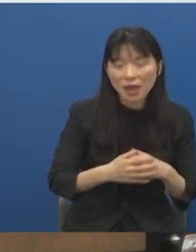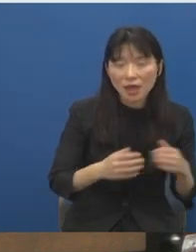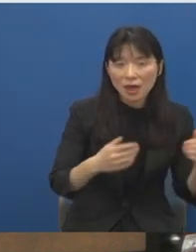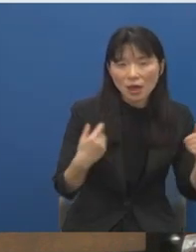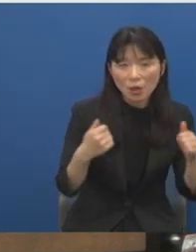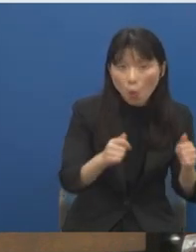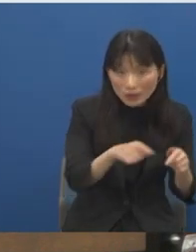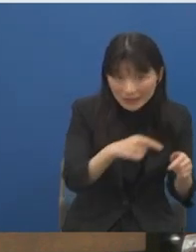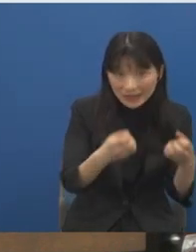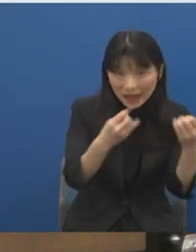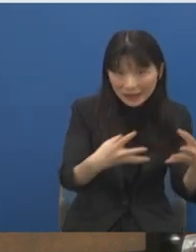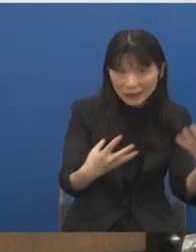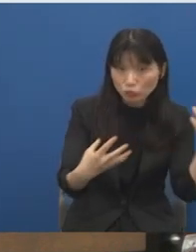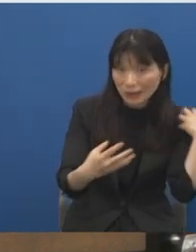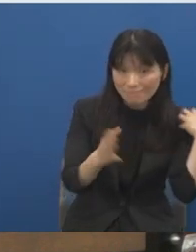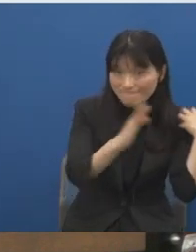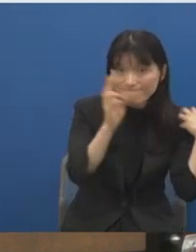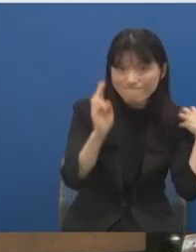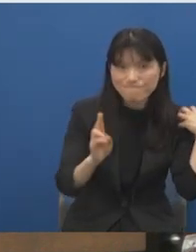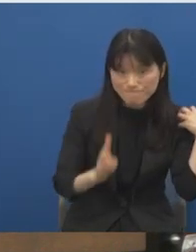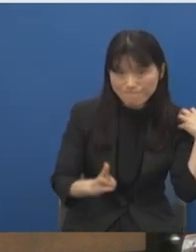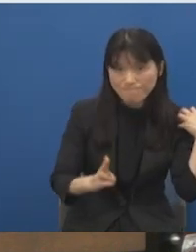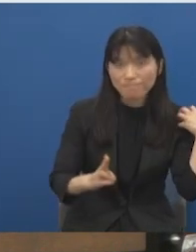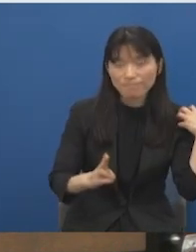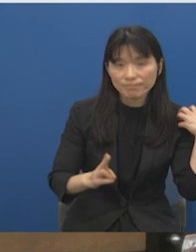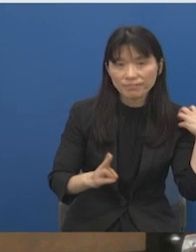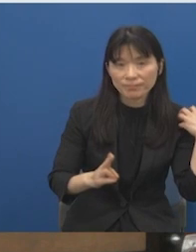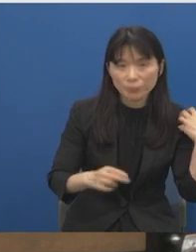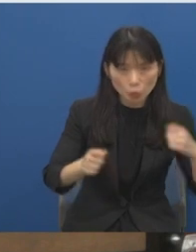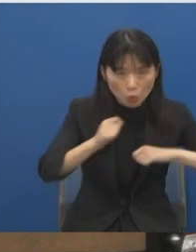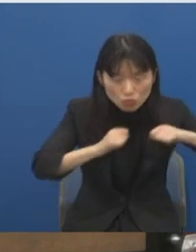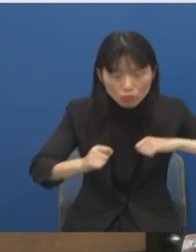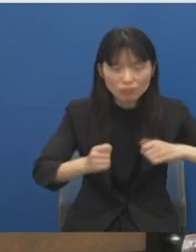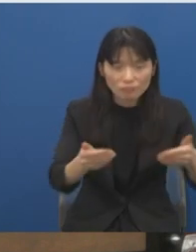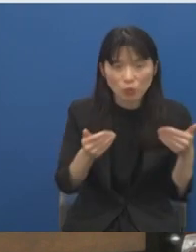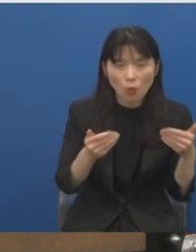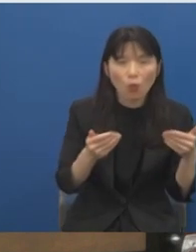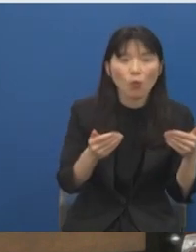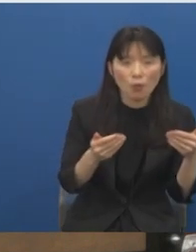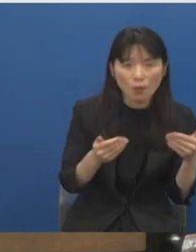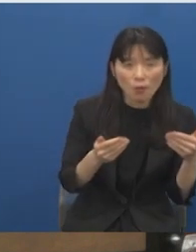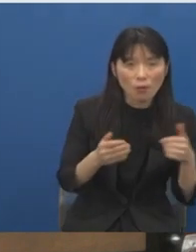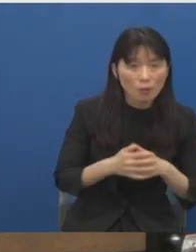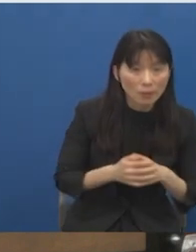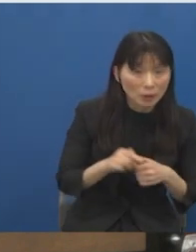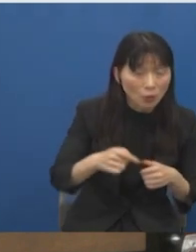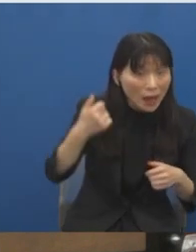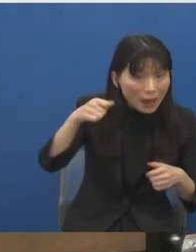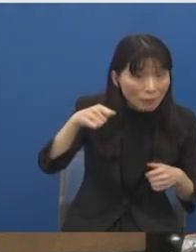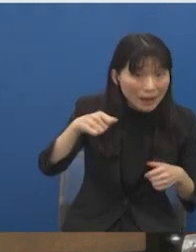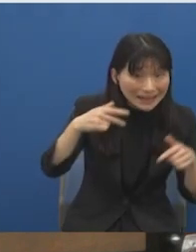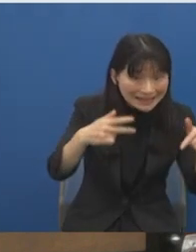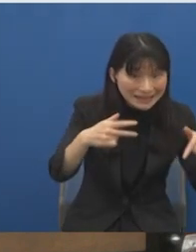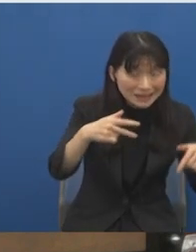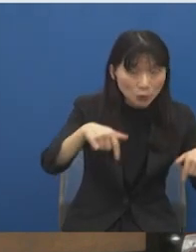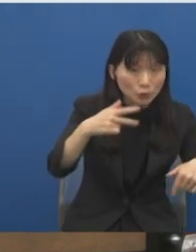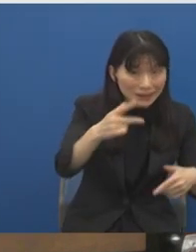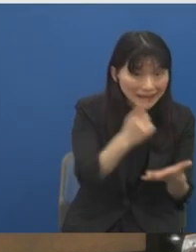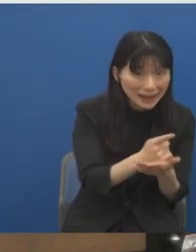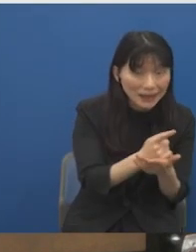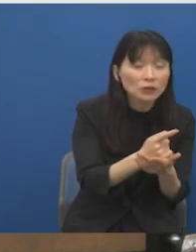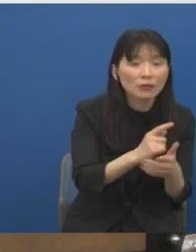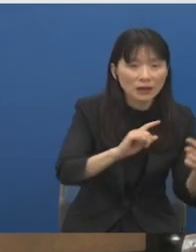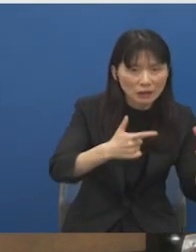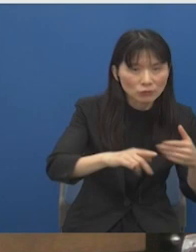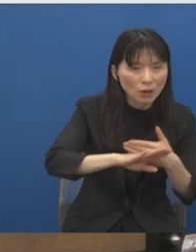新たな負担がかからないよう、誠心誠意取り組むこと。また、本事案は本市だけの問題ではなく、多くの